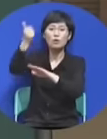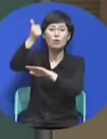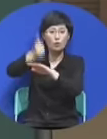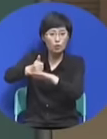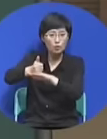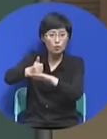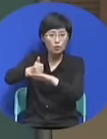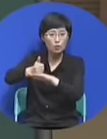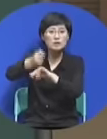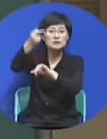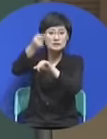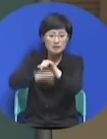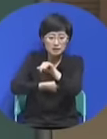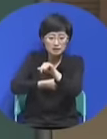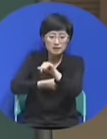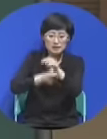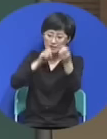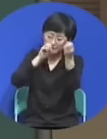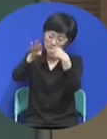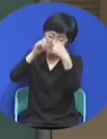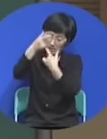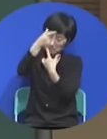응답할 것이다 그 말이야.